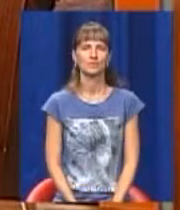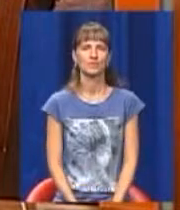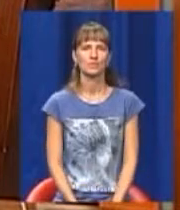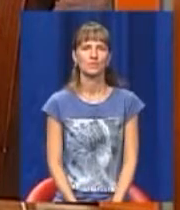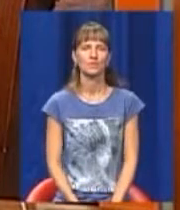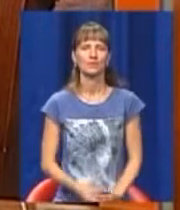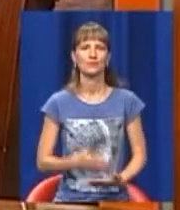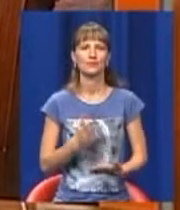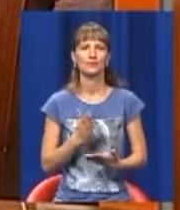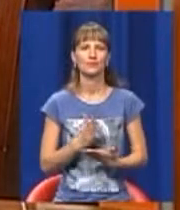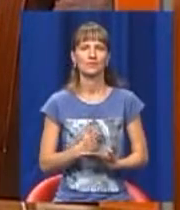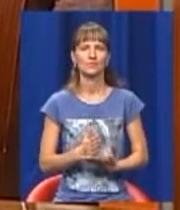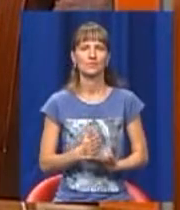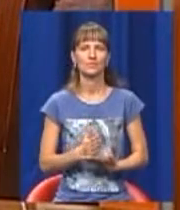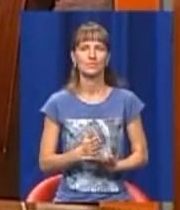є...